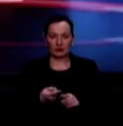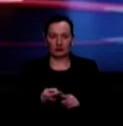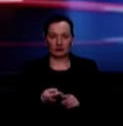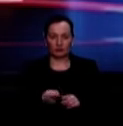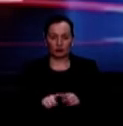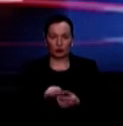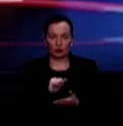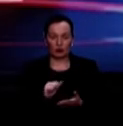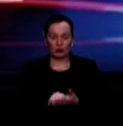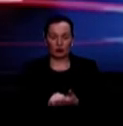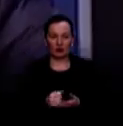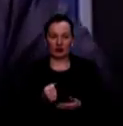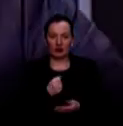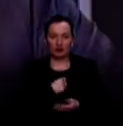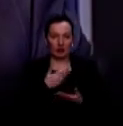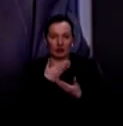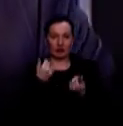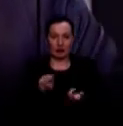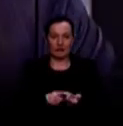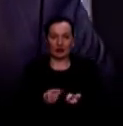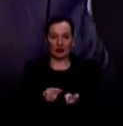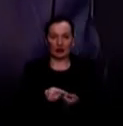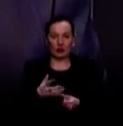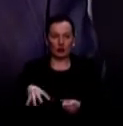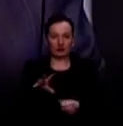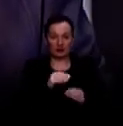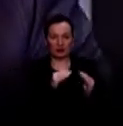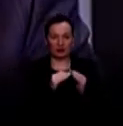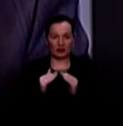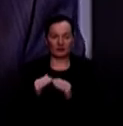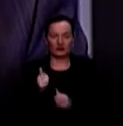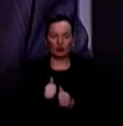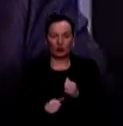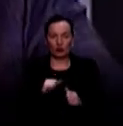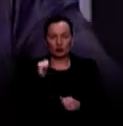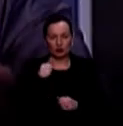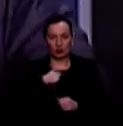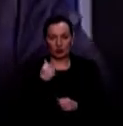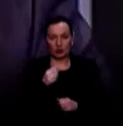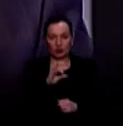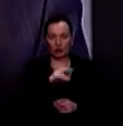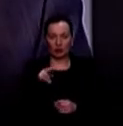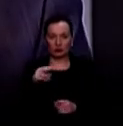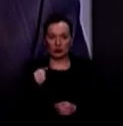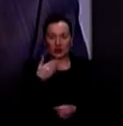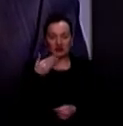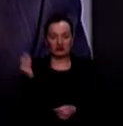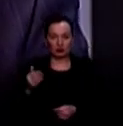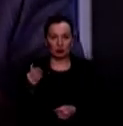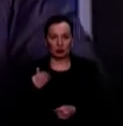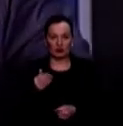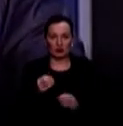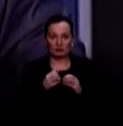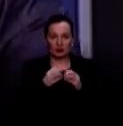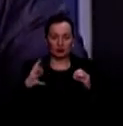переліку всіх об'єктів. Вадиме Григоровичу. Так, ну дивіться, це кожного року облдержадміністрація вона звітує по цьому. З 15-го року, ну я